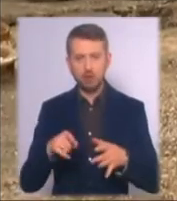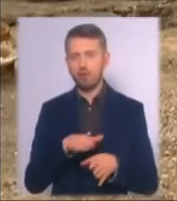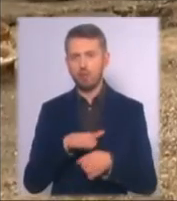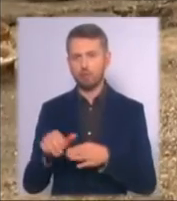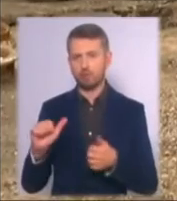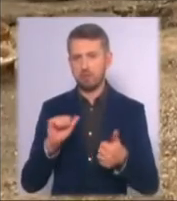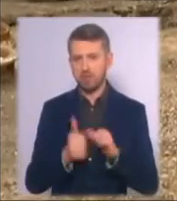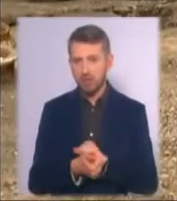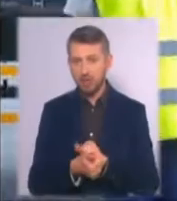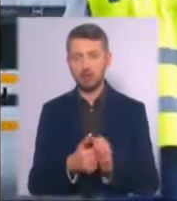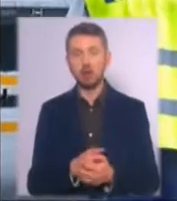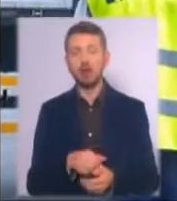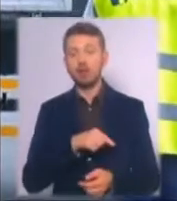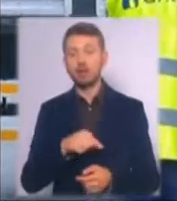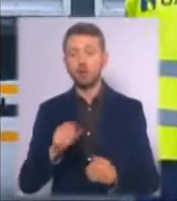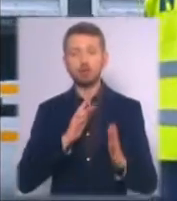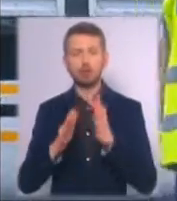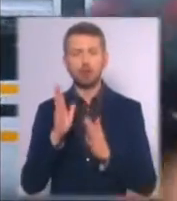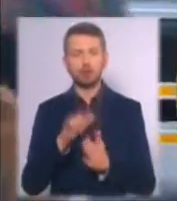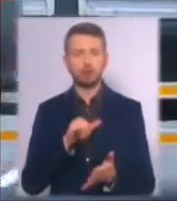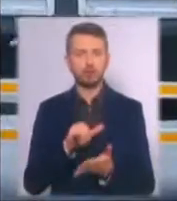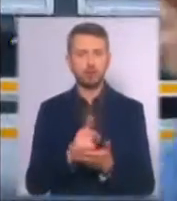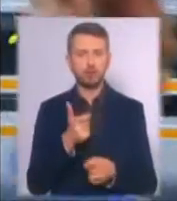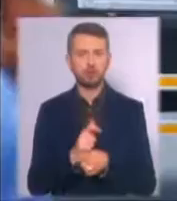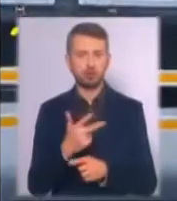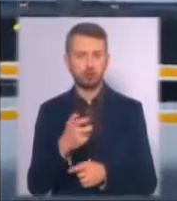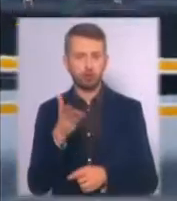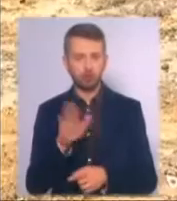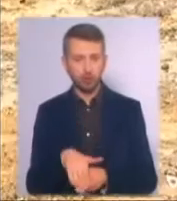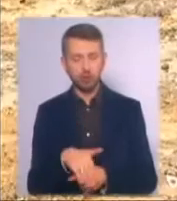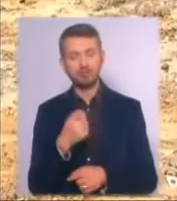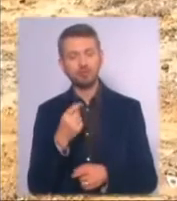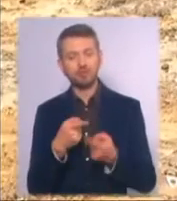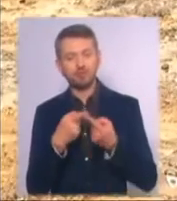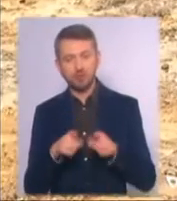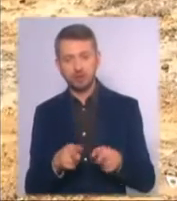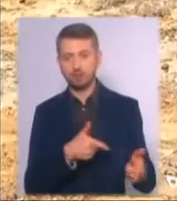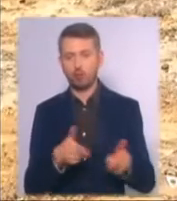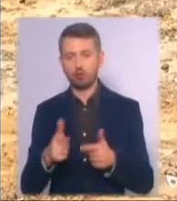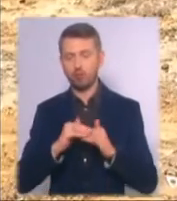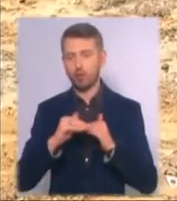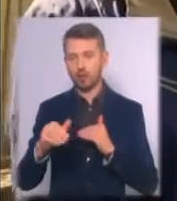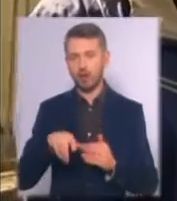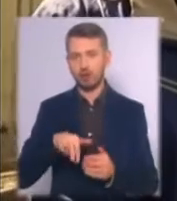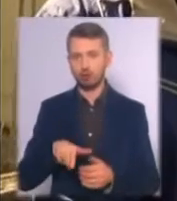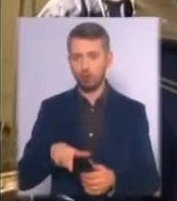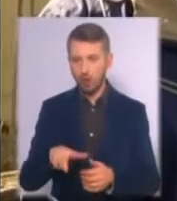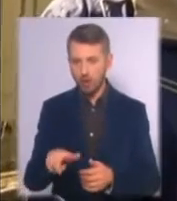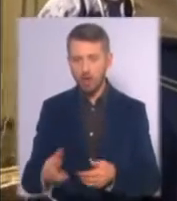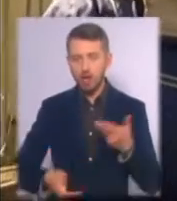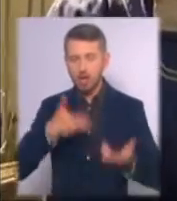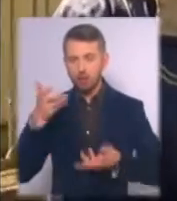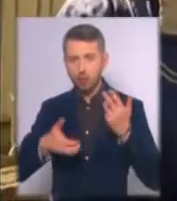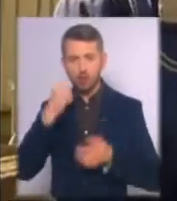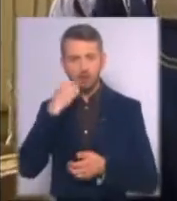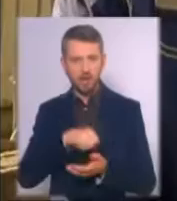Вздовж бульвару буде встановлено більше 300 штук. За дещо іншою рецептурою готують покриття на тротуарах. Розборка старого